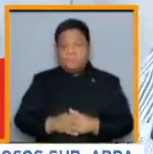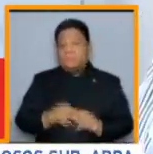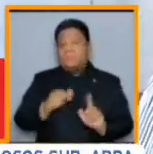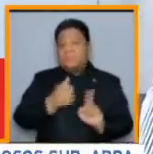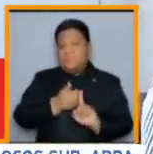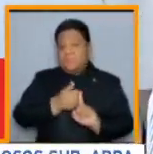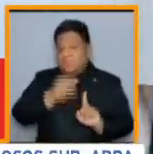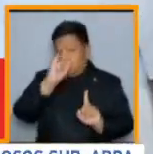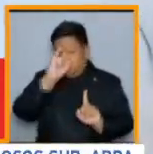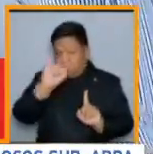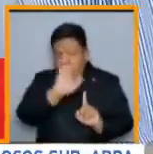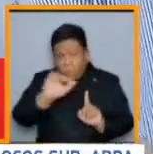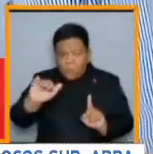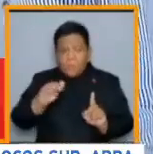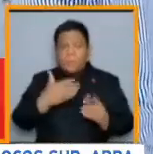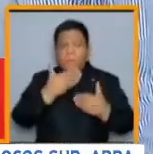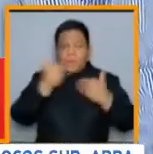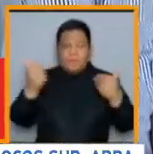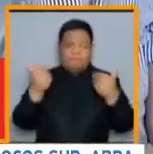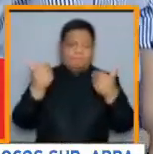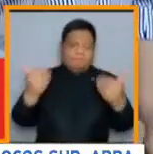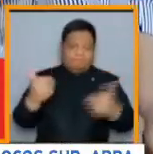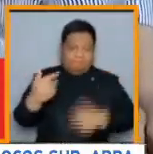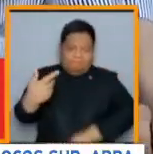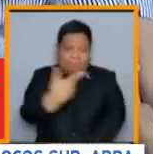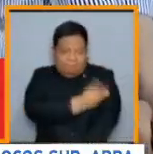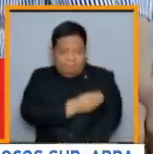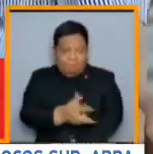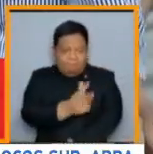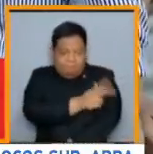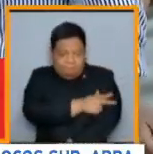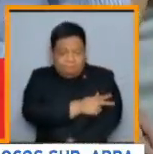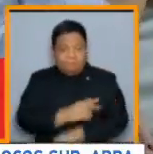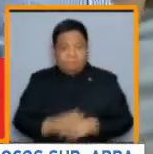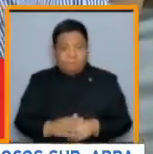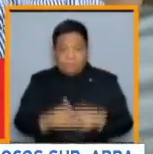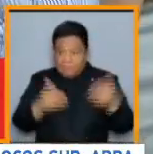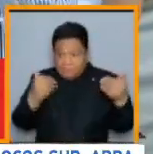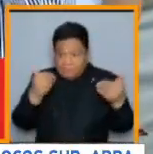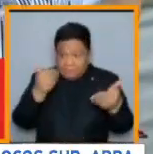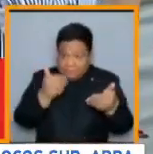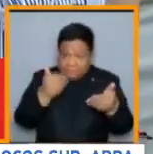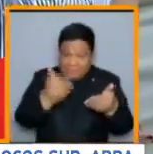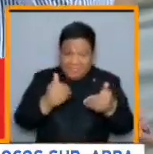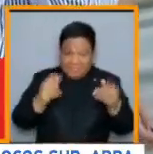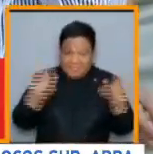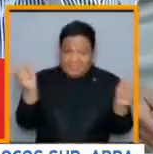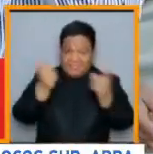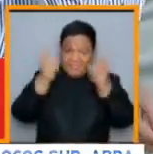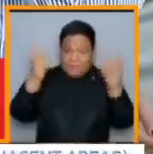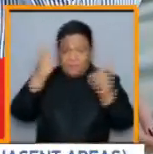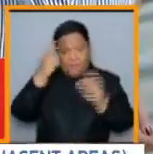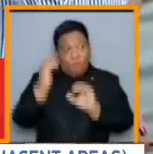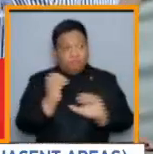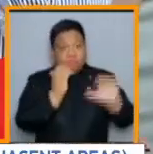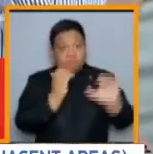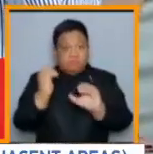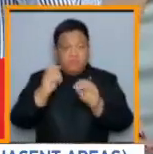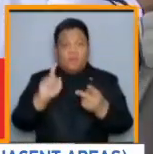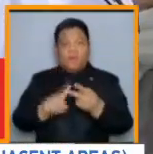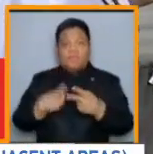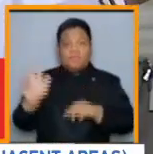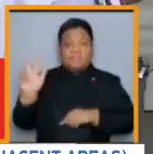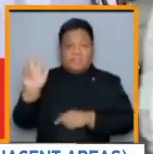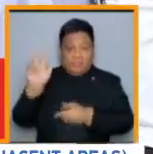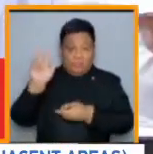magpa-COVID vaccine at booster na. Ngayong nalalapit ang kapistahan ng Poong Nazareno at Santo Niño de Tondo, pinagbawal na rin ang